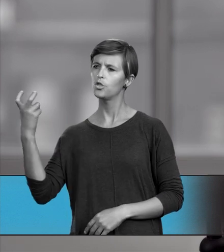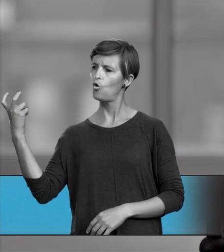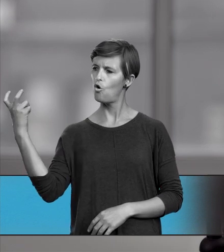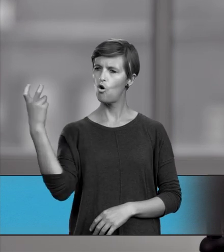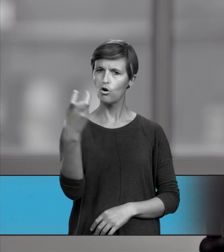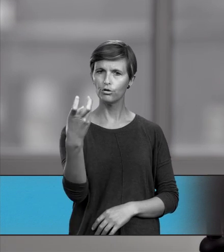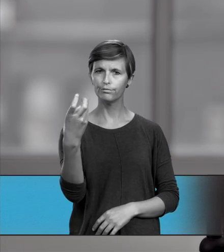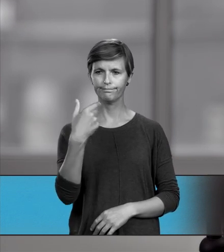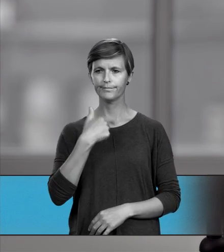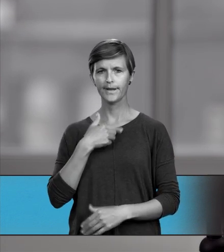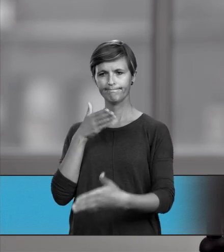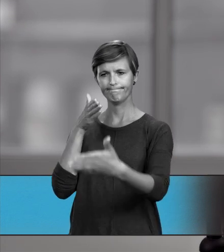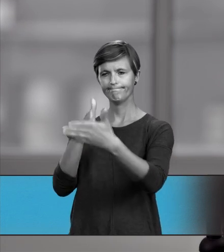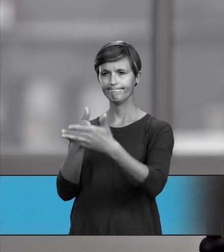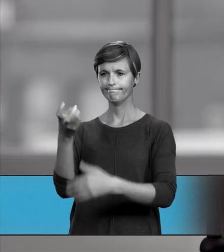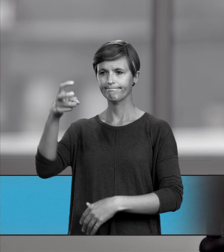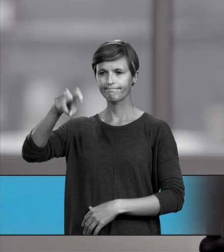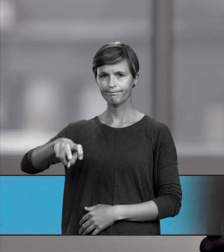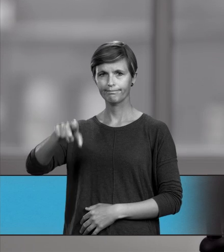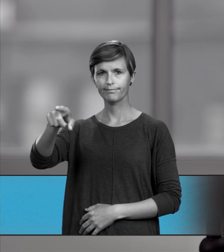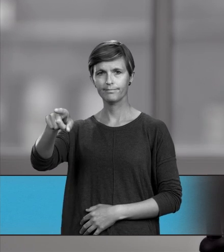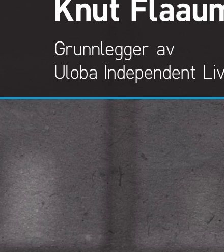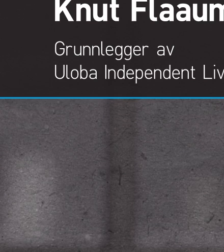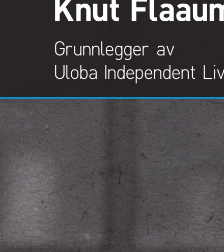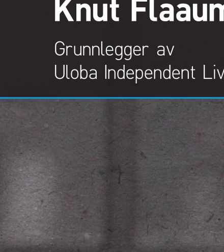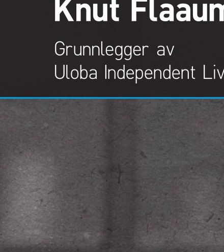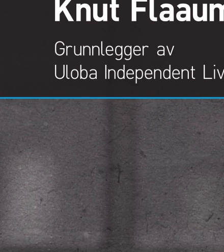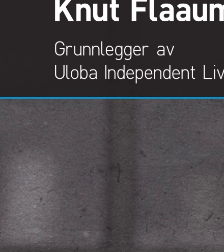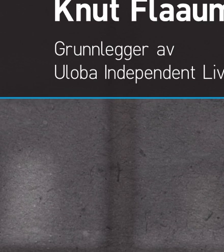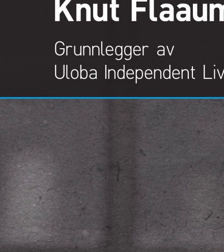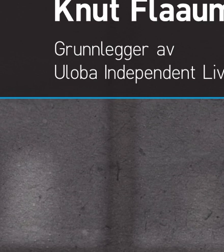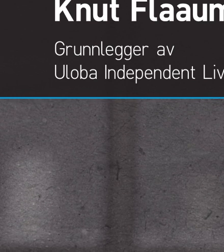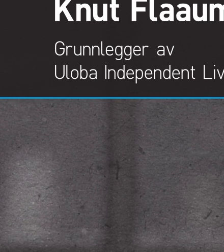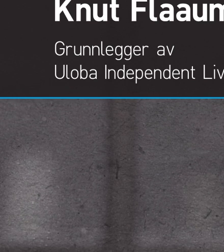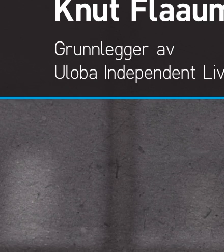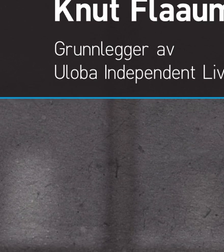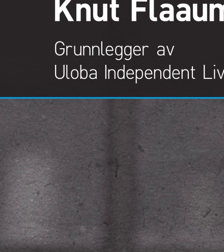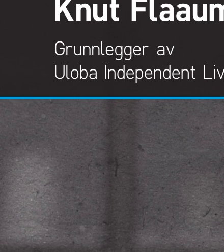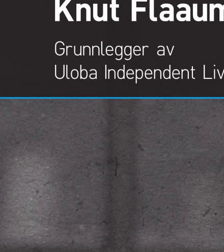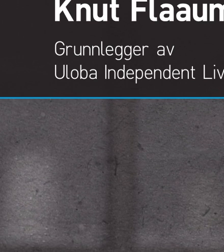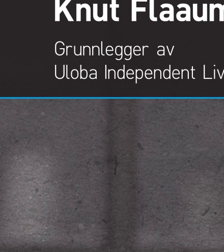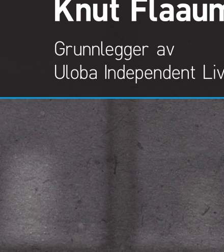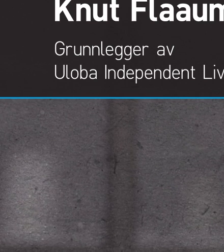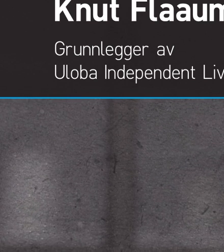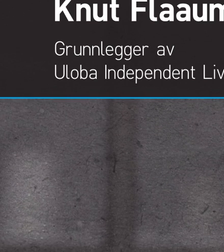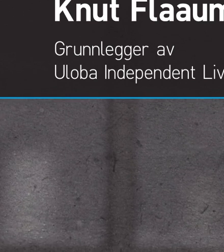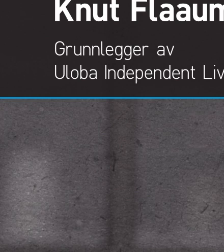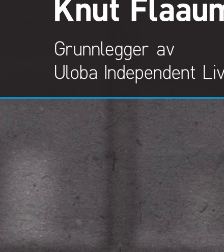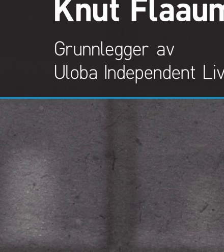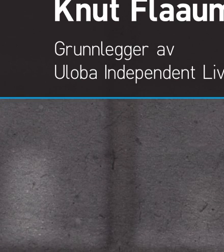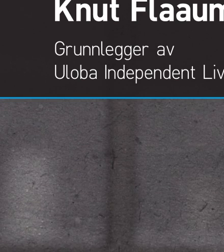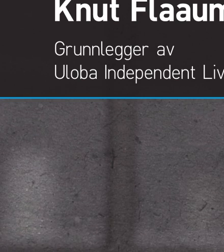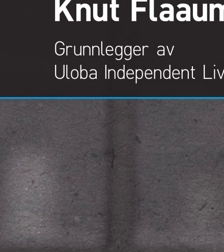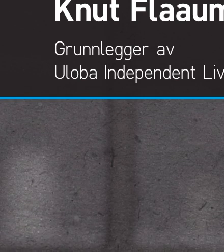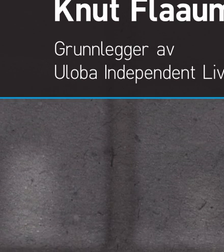Det kom et annet tog i stedet som da ikke kunne ta meg med. Knut Flåum, grunnlegger av Uloba Independent Living